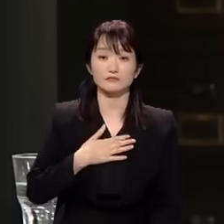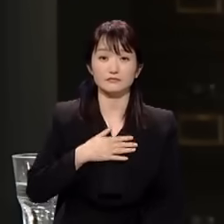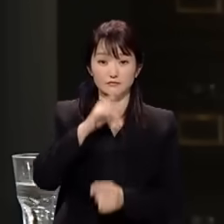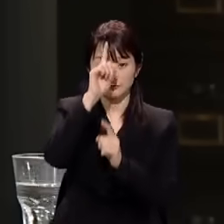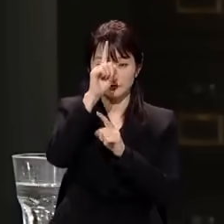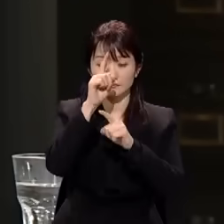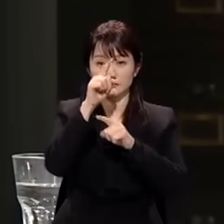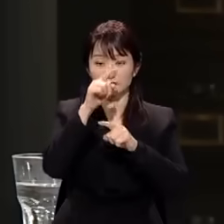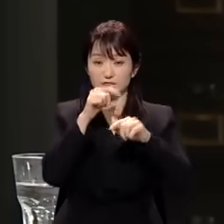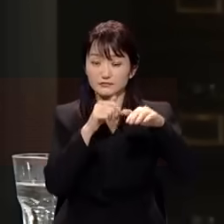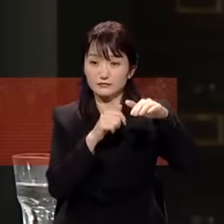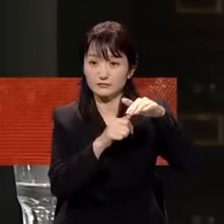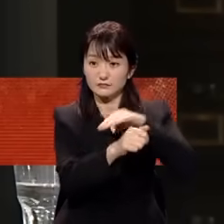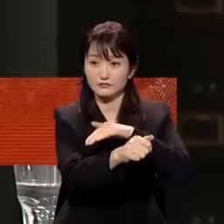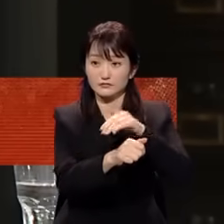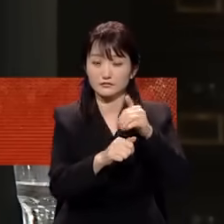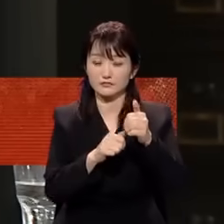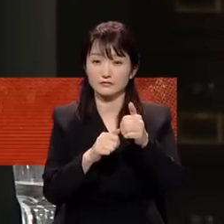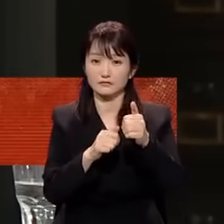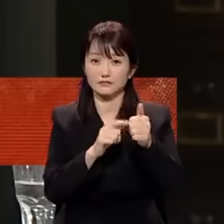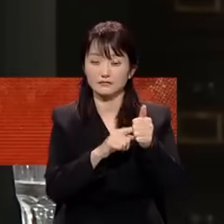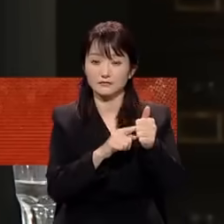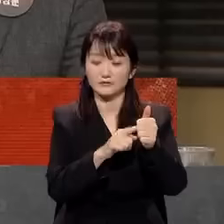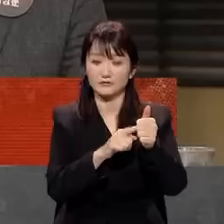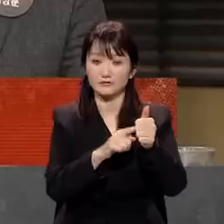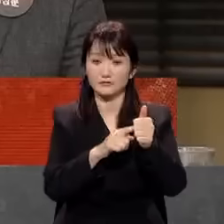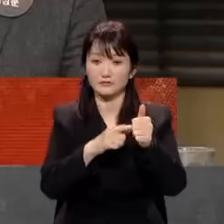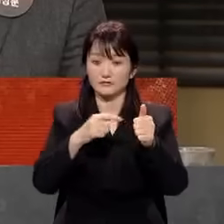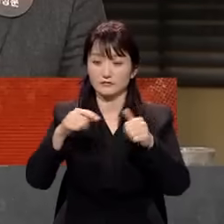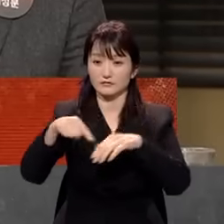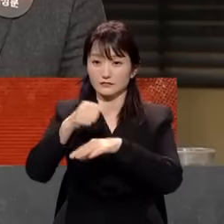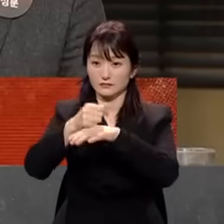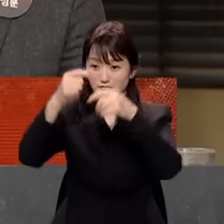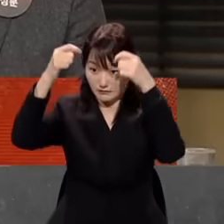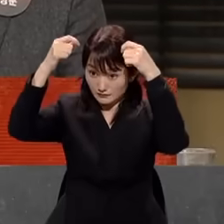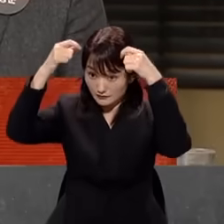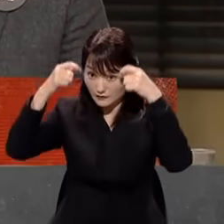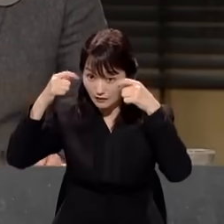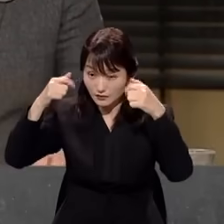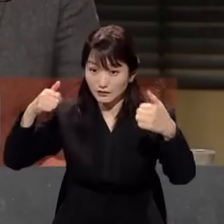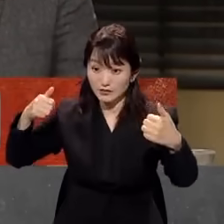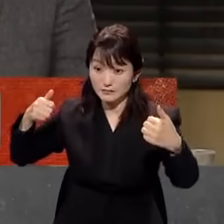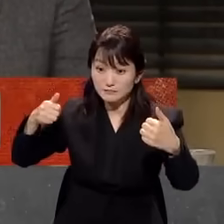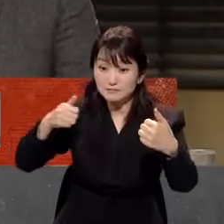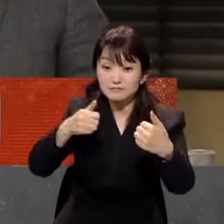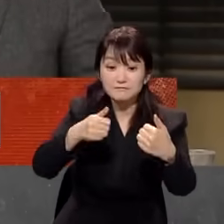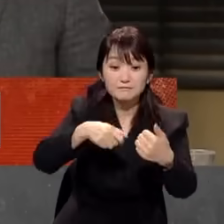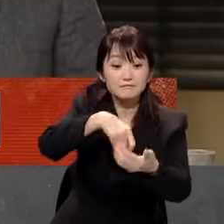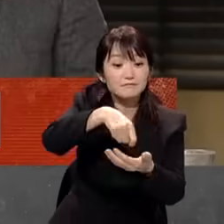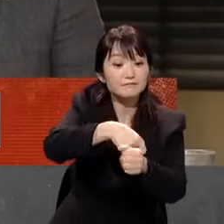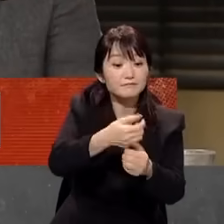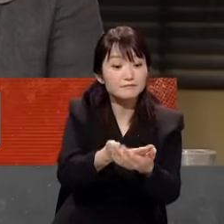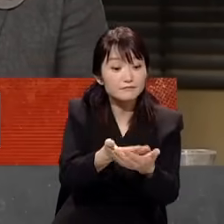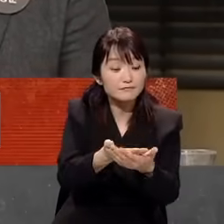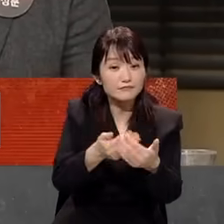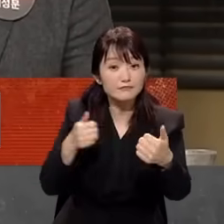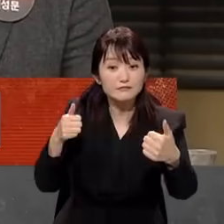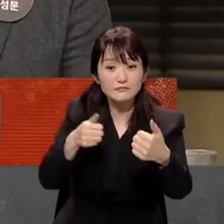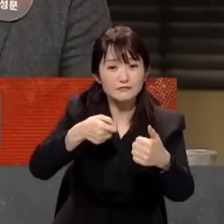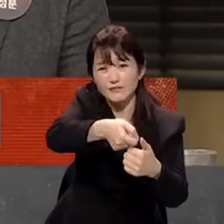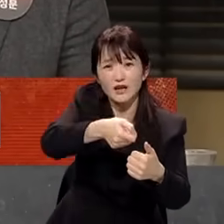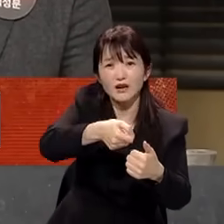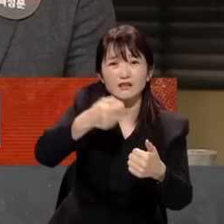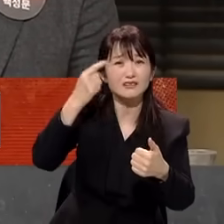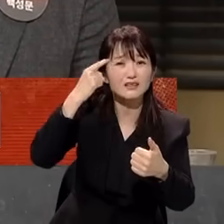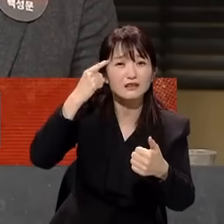뭐 왕관을 쓰고 있고 사인해달라. 그러면서 저도 영상을 봤는데 웃으면서 다가왔단 말이죠. 그러니까 사실... 이걸 누가... 저런 짓을 할